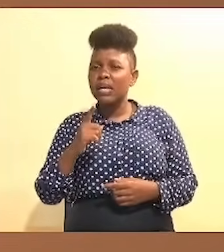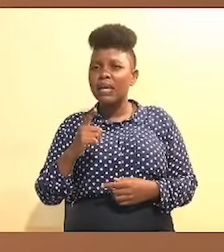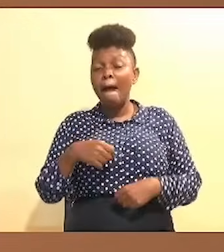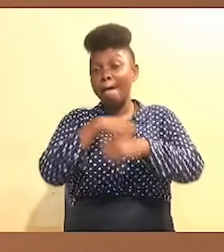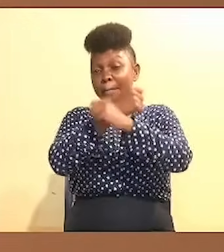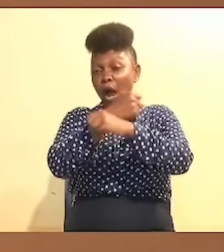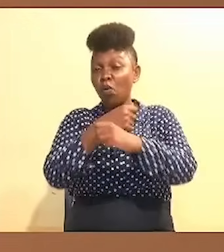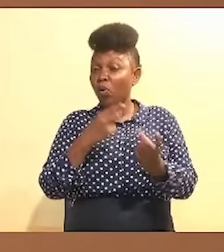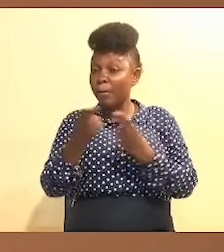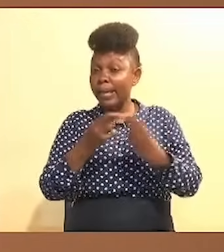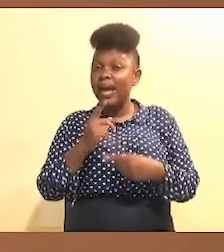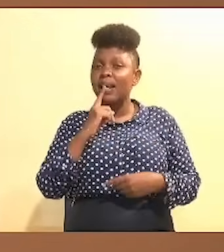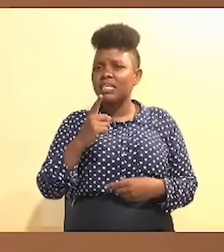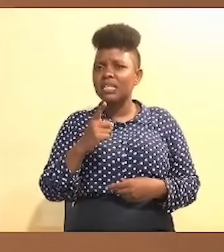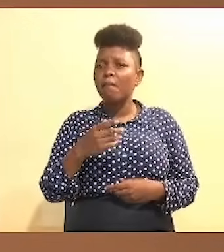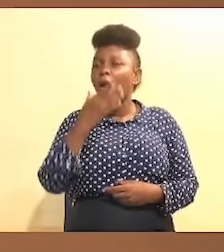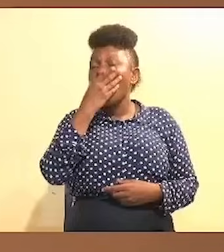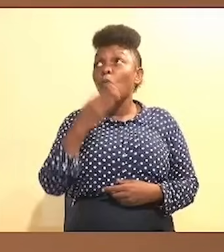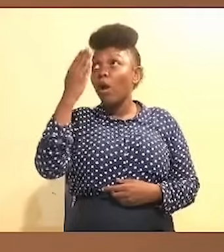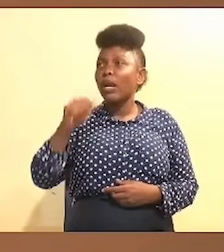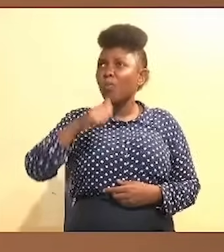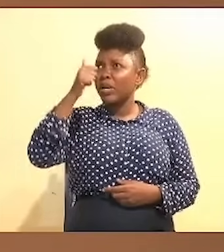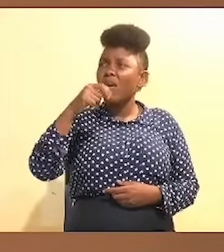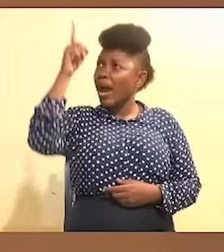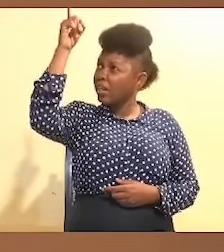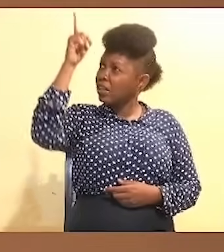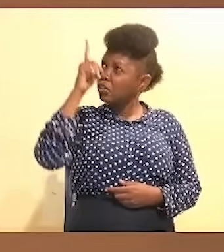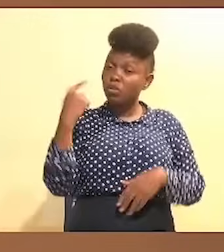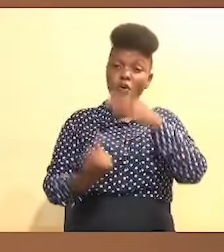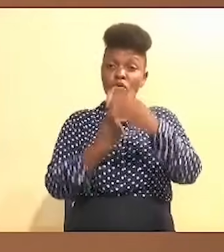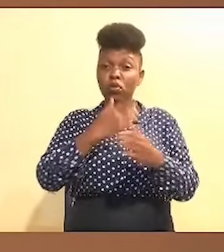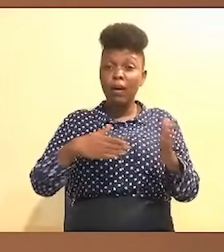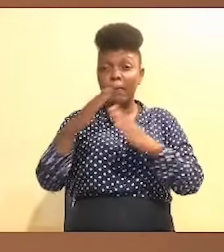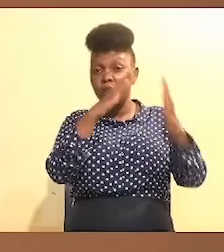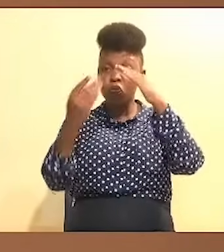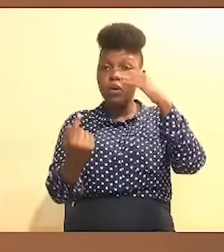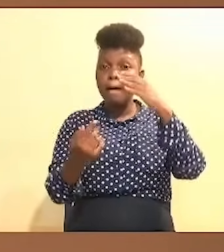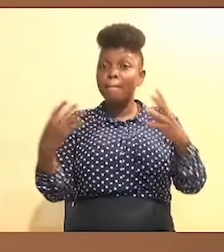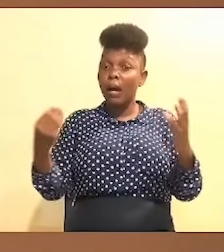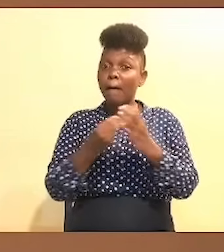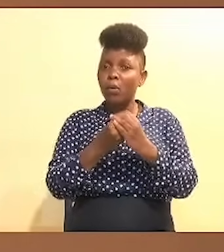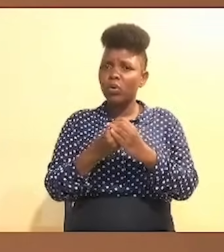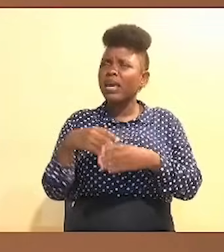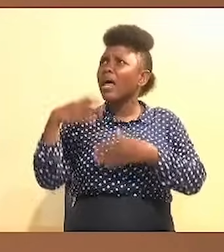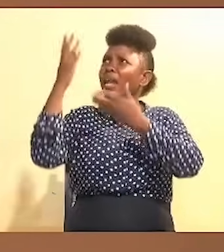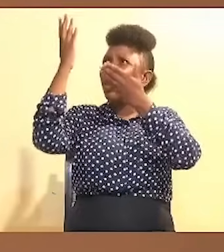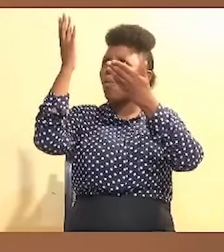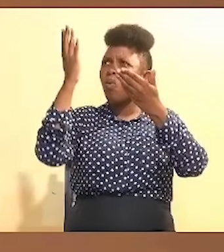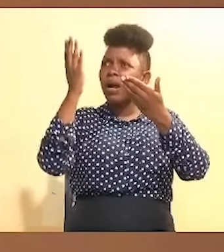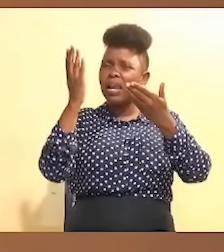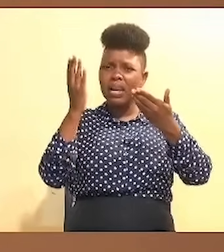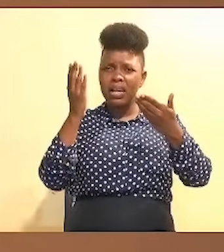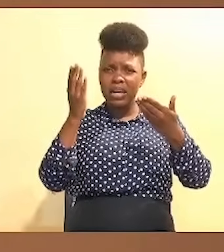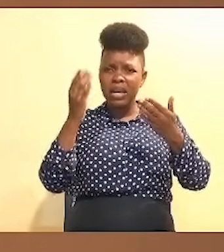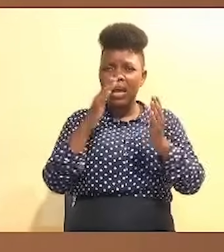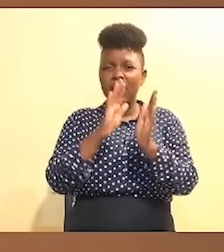alitaja, akasema Bwana mwenyewe atashuka kutoka mbinguni pamoja na mwaliko. Wathesalonike wa